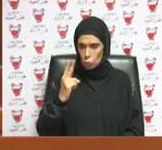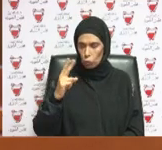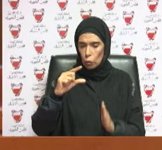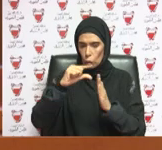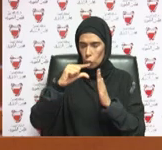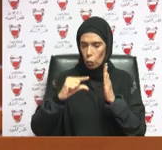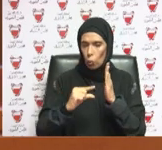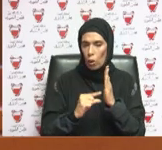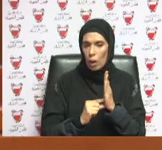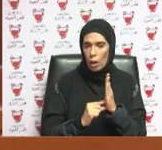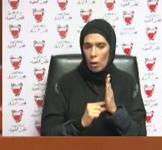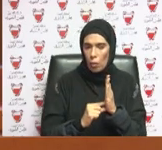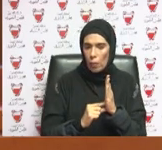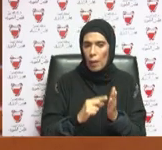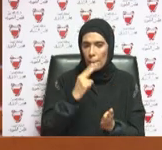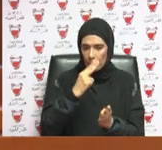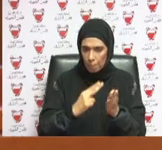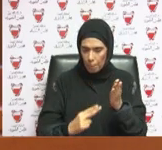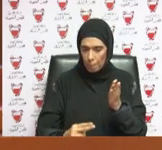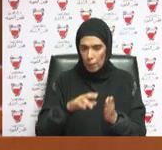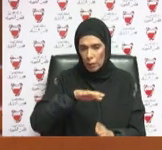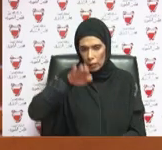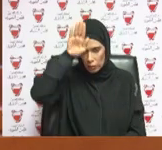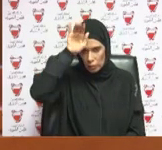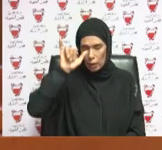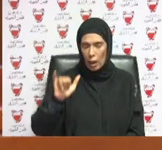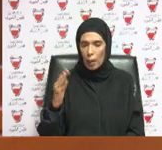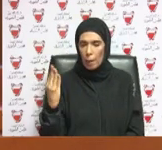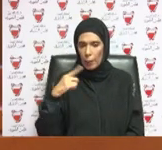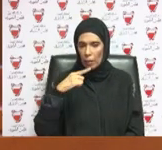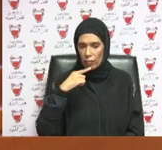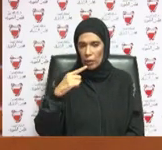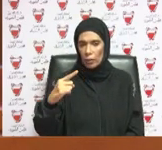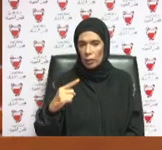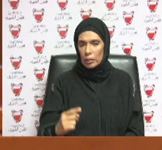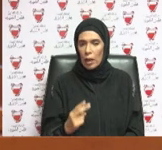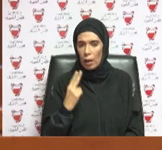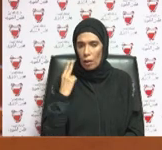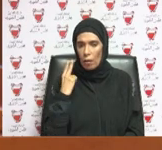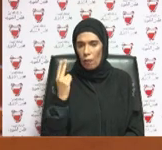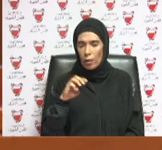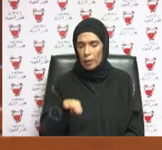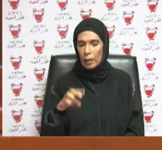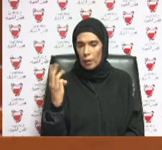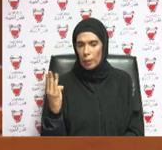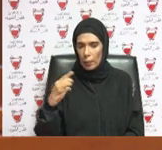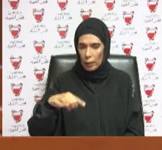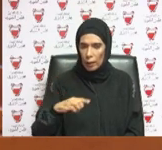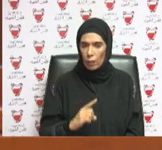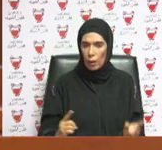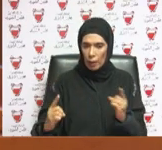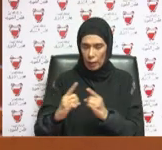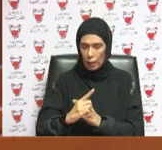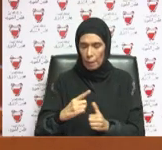الدستور وعلى المرسوم الملكي رقم 14 لسنة 2013 بتعيين نائب